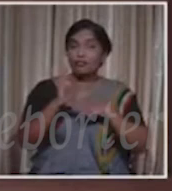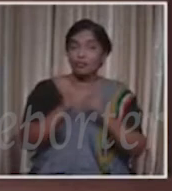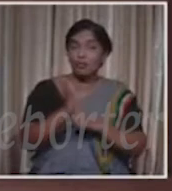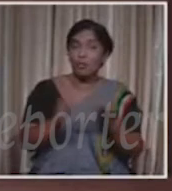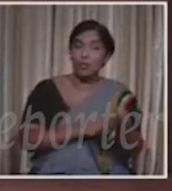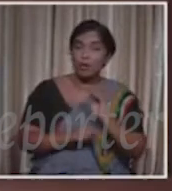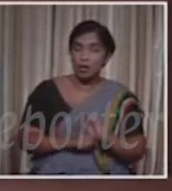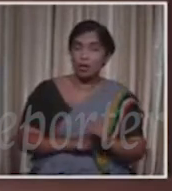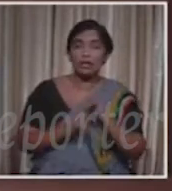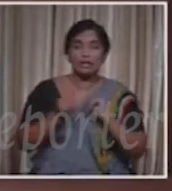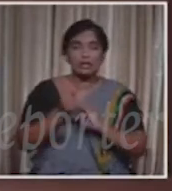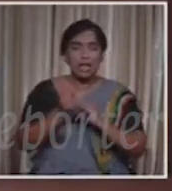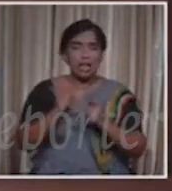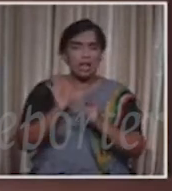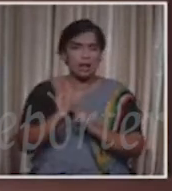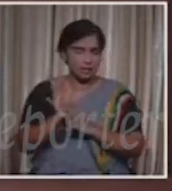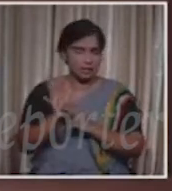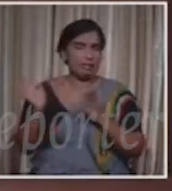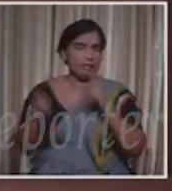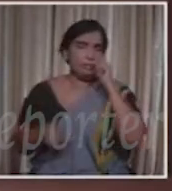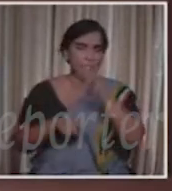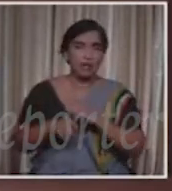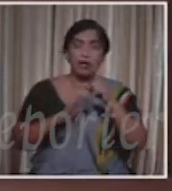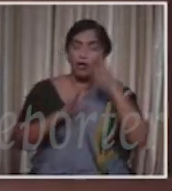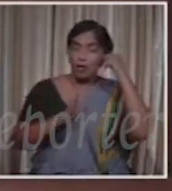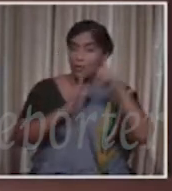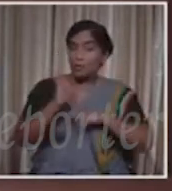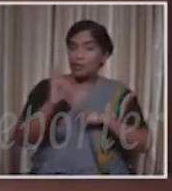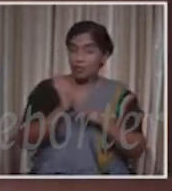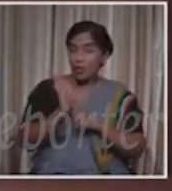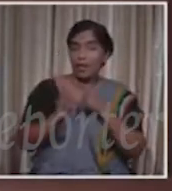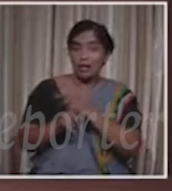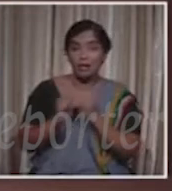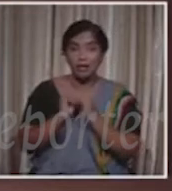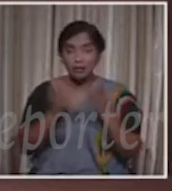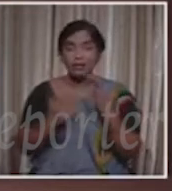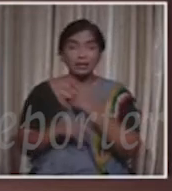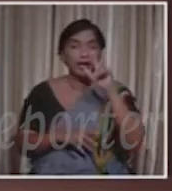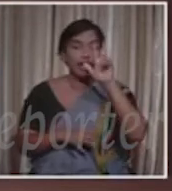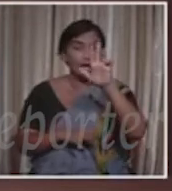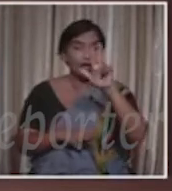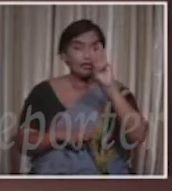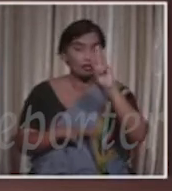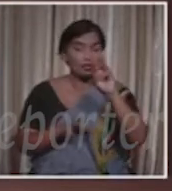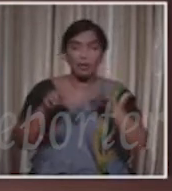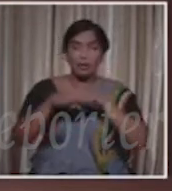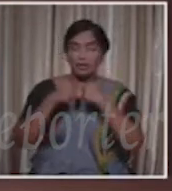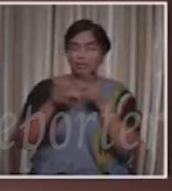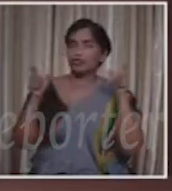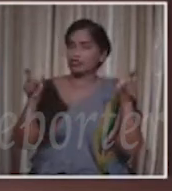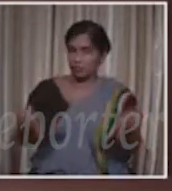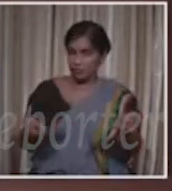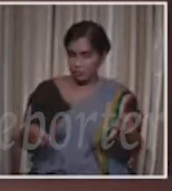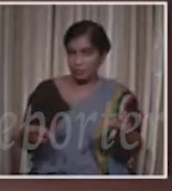සිරිල් මැතිවුලා නන්ද මැතිවුලා කළු ජූලියක් නිර්මාණය කරලා අපේ පක්ෂය ඇතුළු පක්ෂ ගණනාවක් තහනමට භාජනය කරා